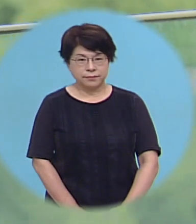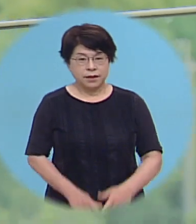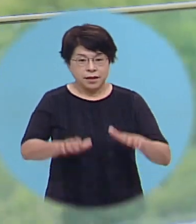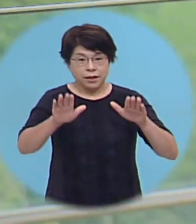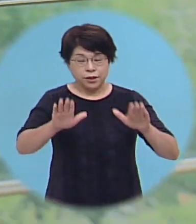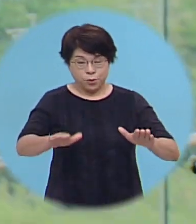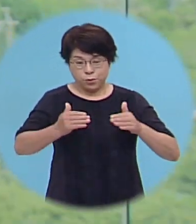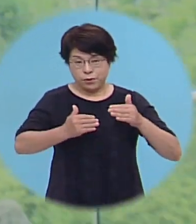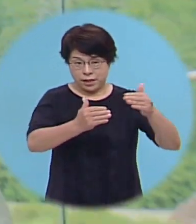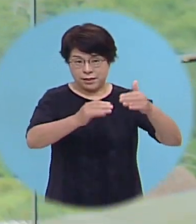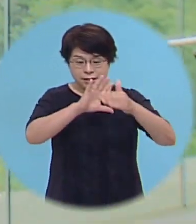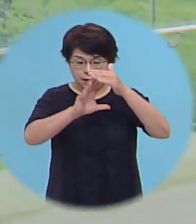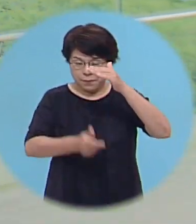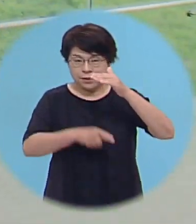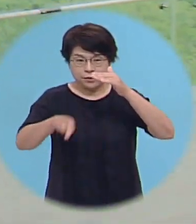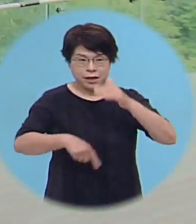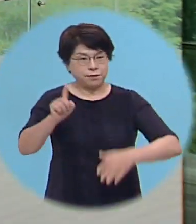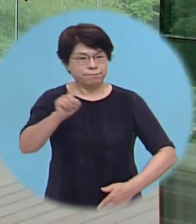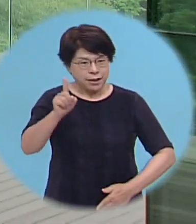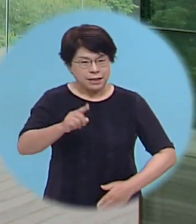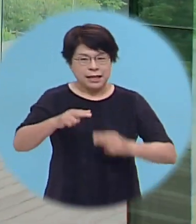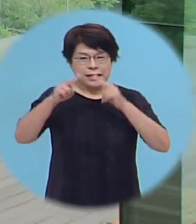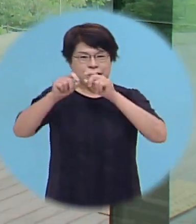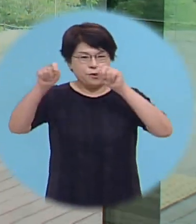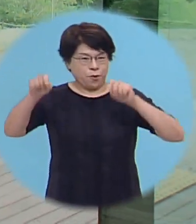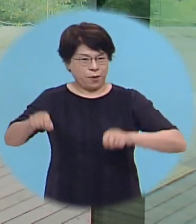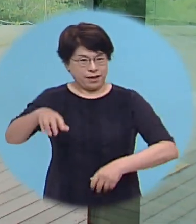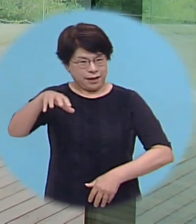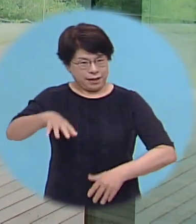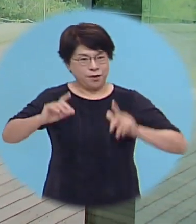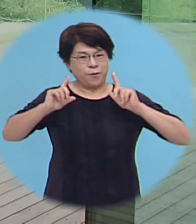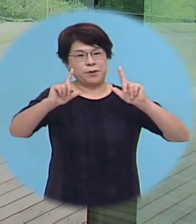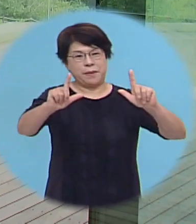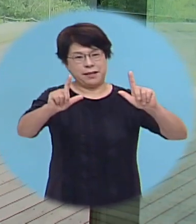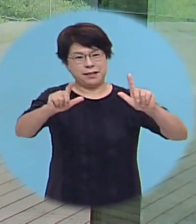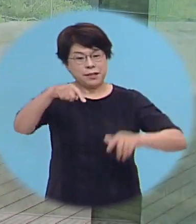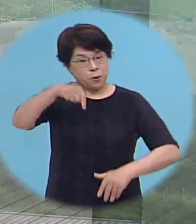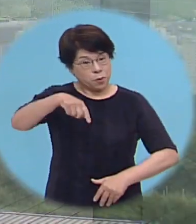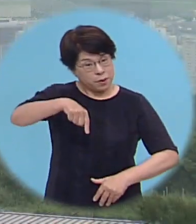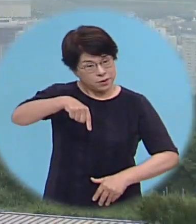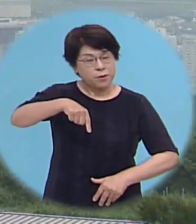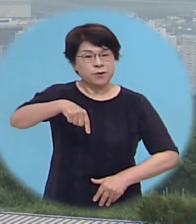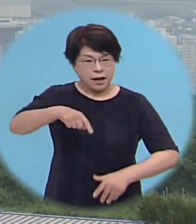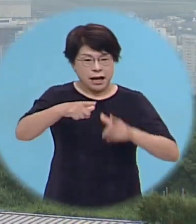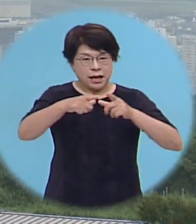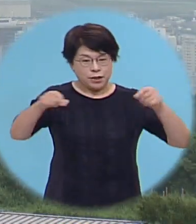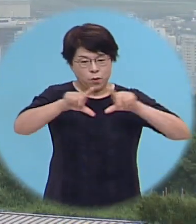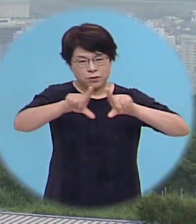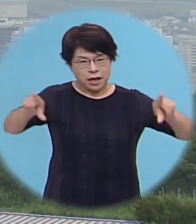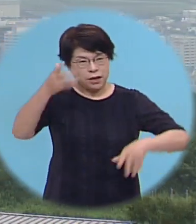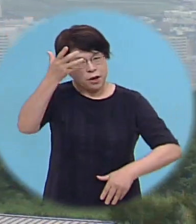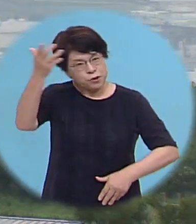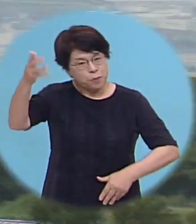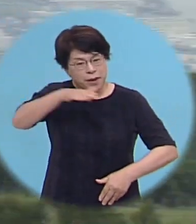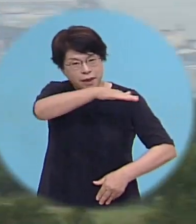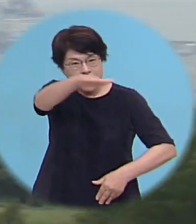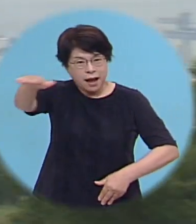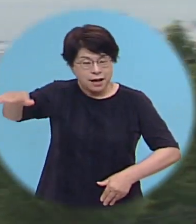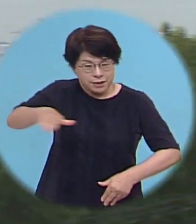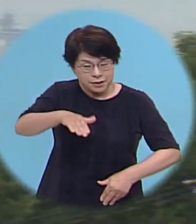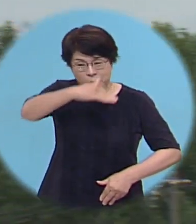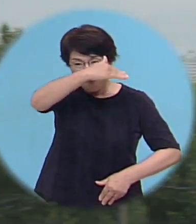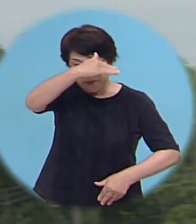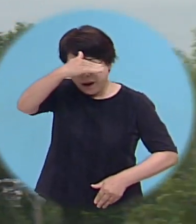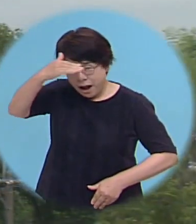今日の全身山梨は静岡県からお送りします。ここ日本平夢テラスでは駿河湾を一望できる